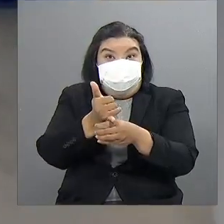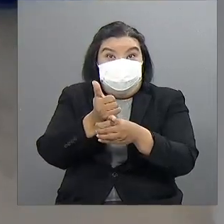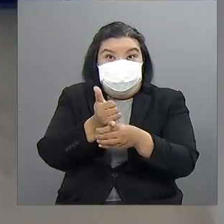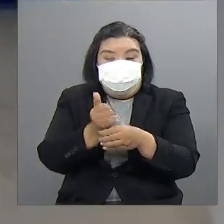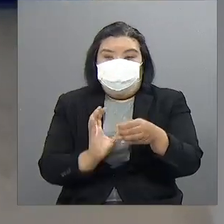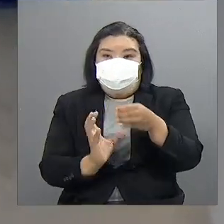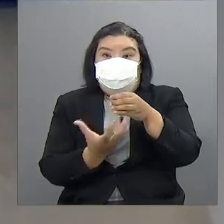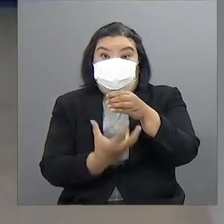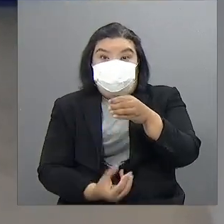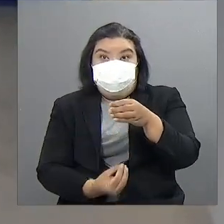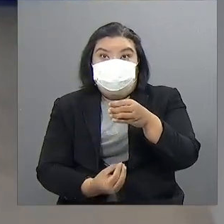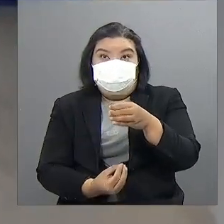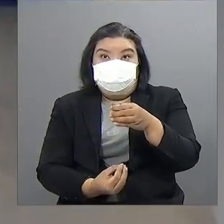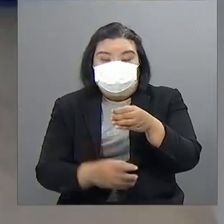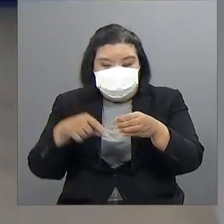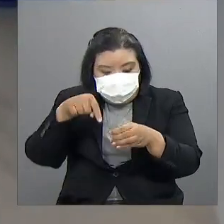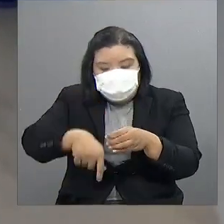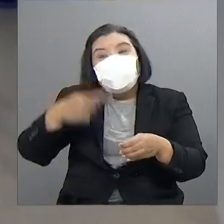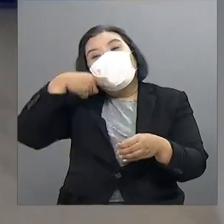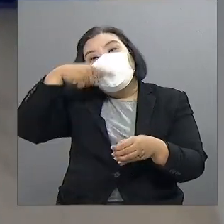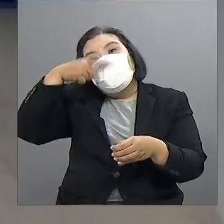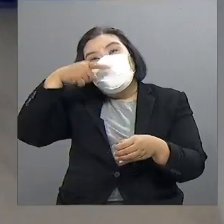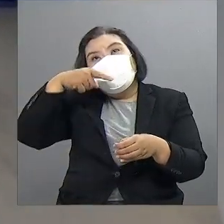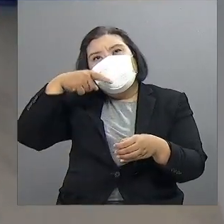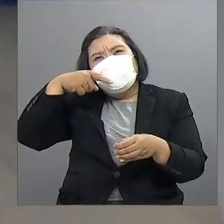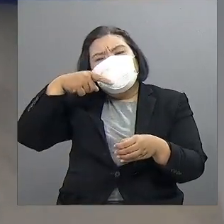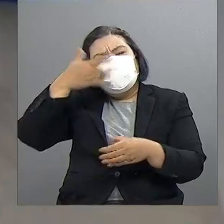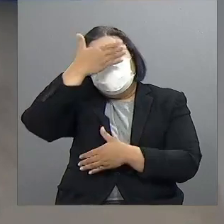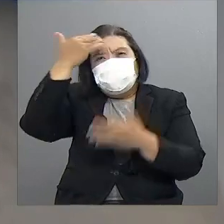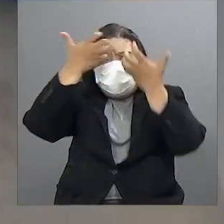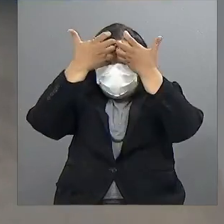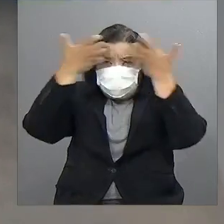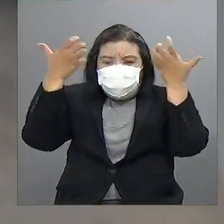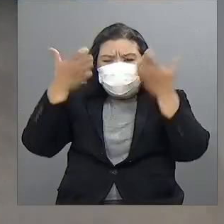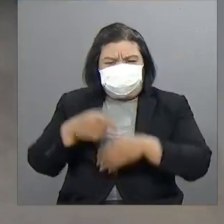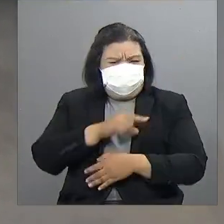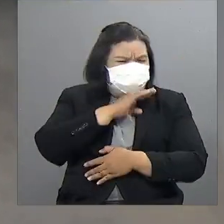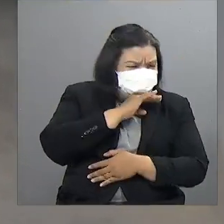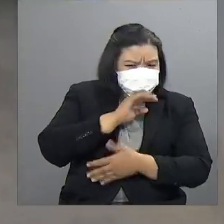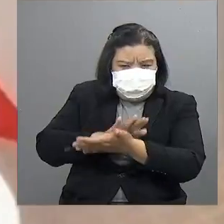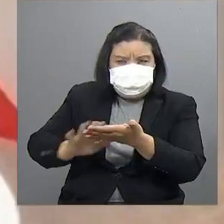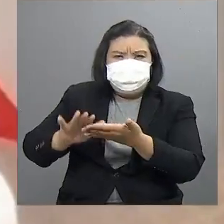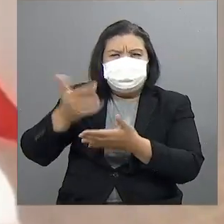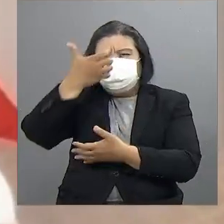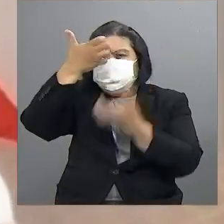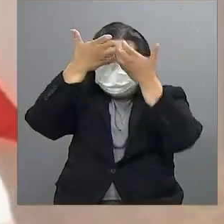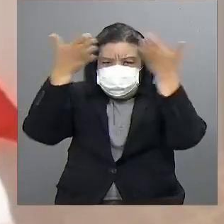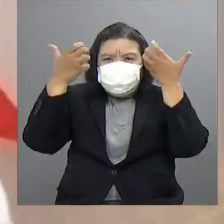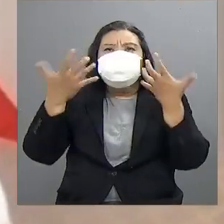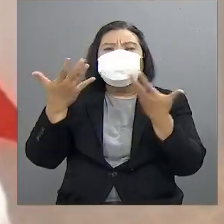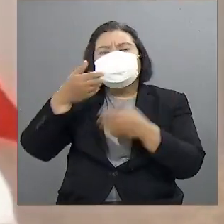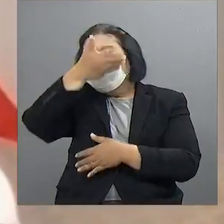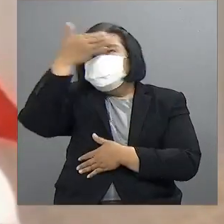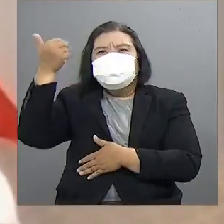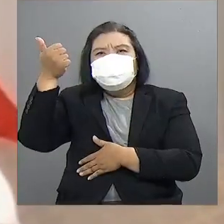มาแปรงฟันมาทำอะไรก็ได้เพราะสมองก็แยกไม่ออกหรอกสะอาดจะสกปรกของง่ายๆที่เคยทำได้ก็ทำไม่ได้ตรงนี้น่ากลัวมันต้องมีคนประ